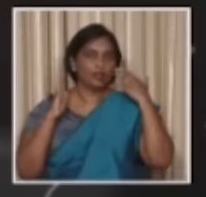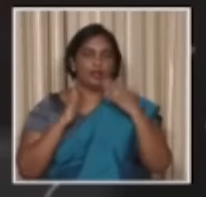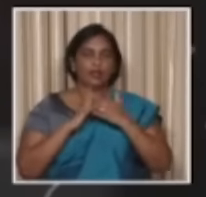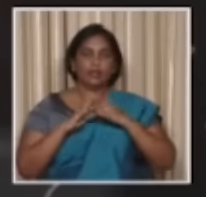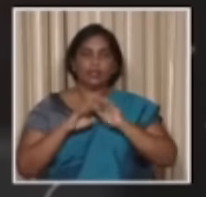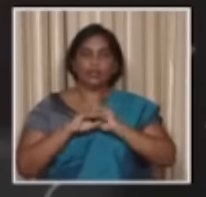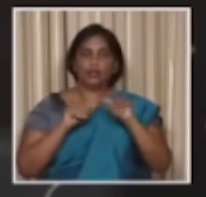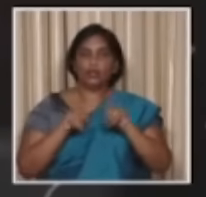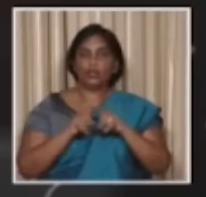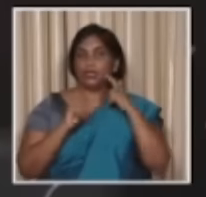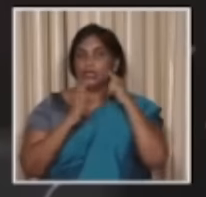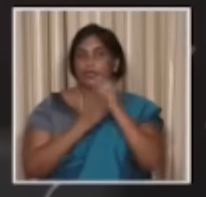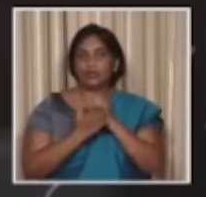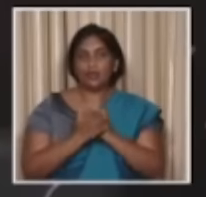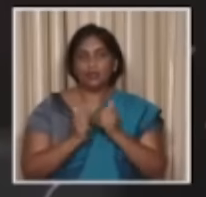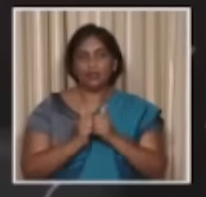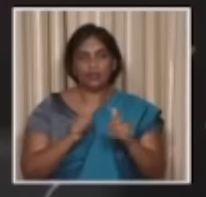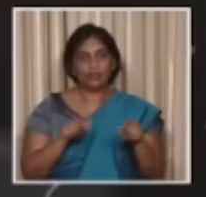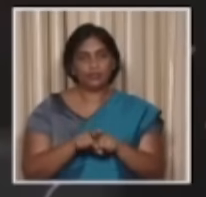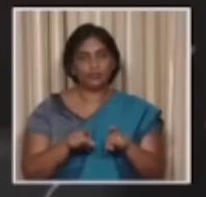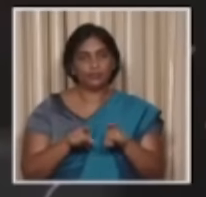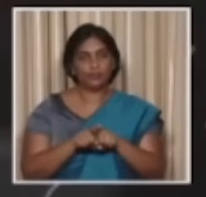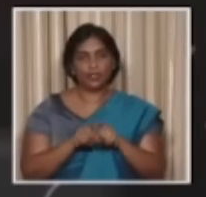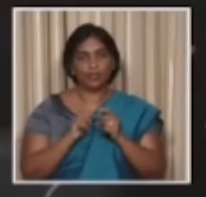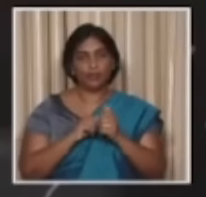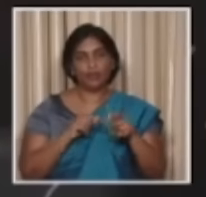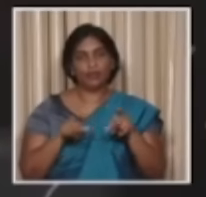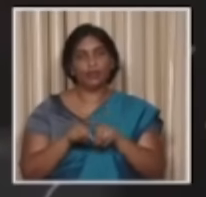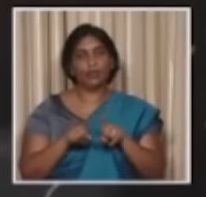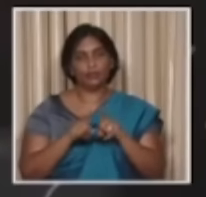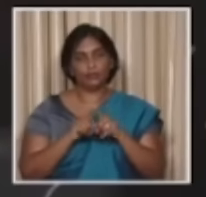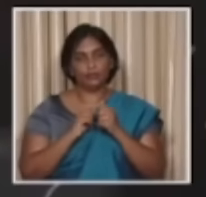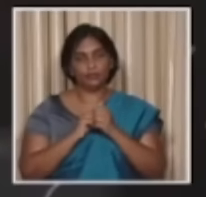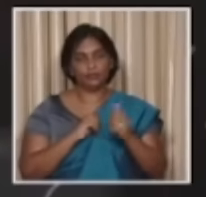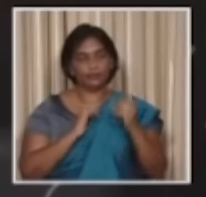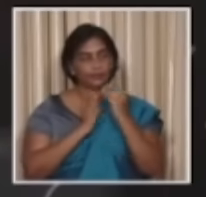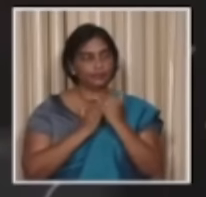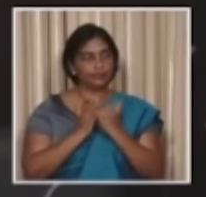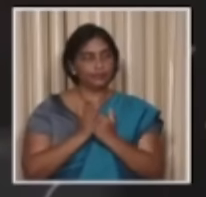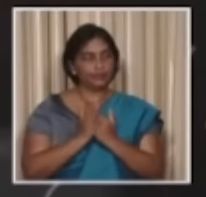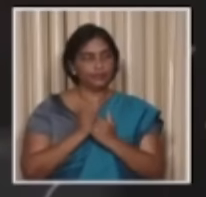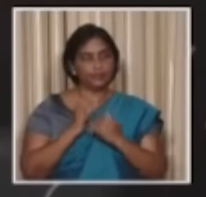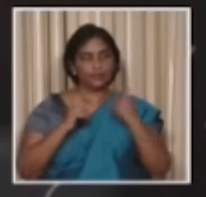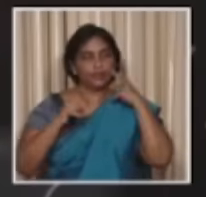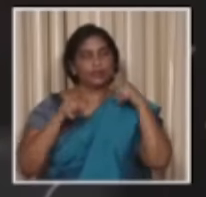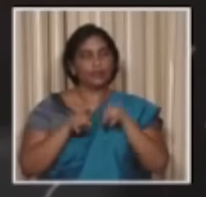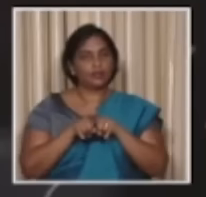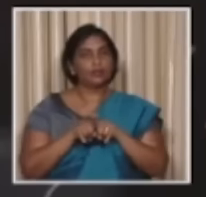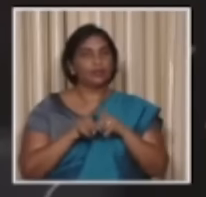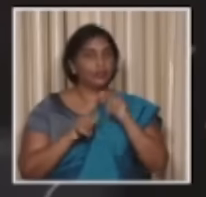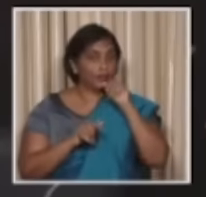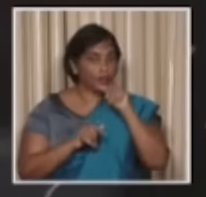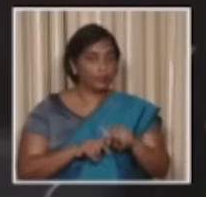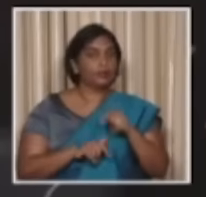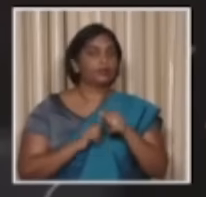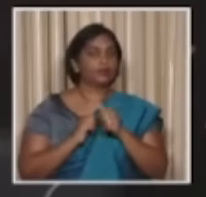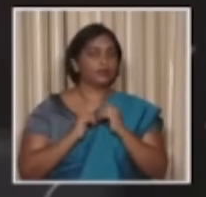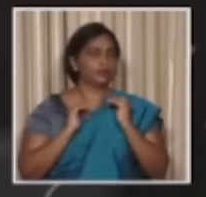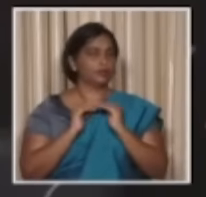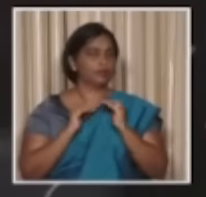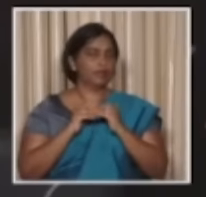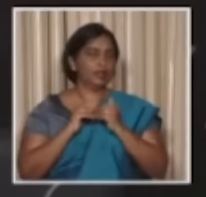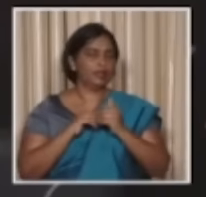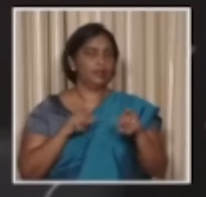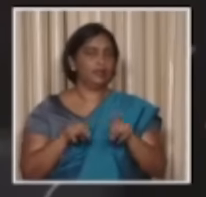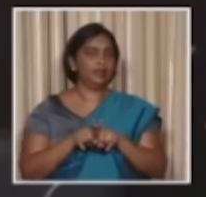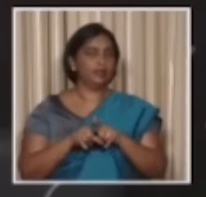සමත්යක් හැටියට රජය මේවට සංවේදී වෙන්න ඕනේ. මේ රට කරන දේශපාලනක් කියන ජීවත් වෙන්නේ මේවා හරියට ඒගොල්ලන්ට අදාළ නැහැ වගේ.